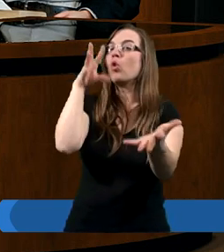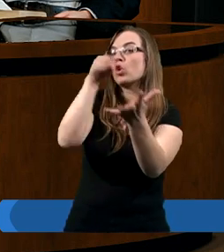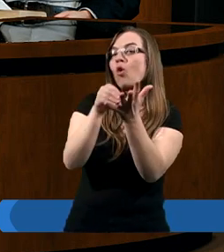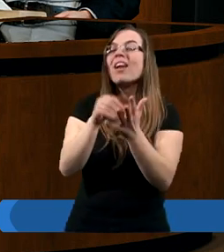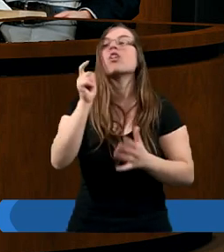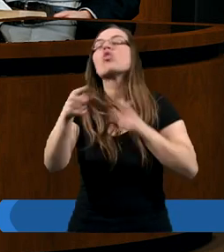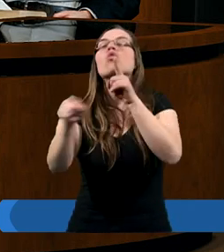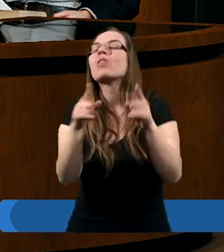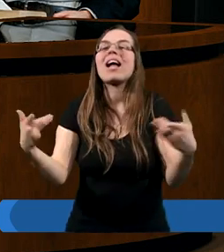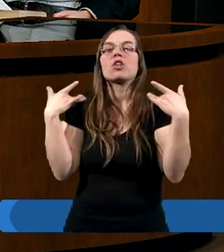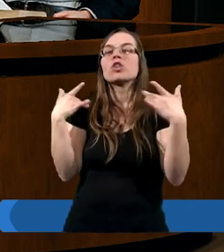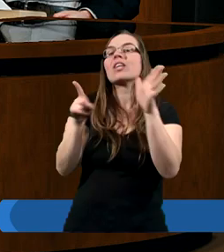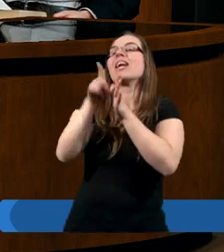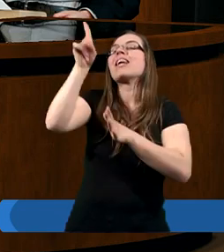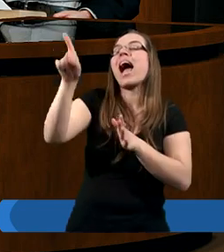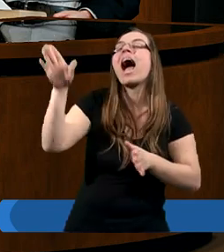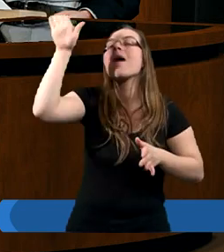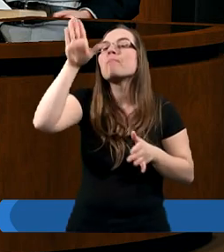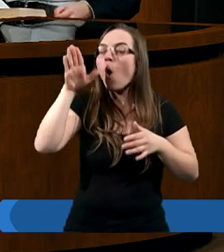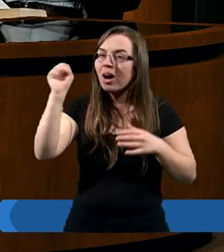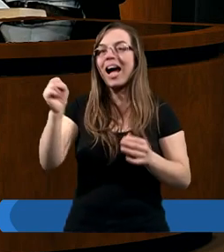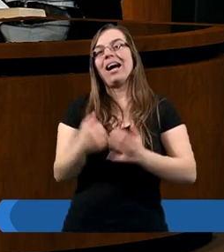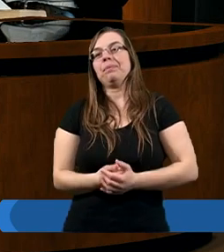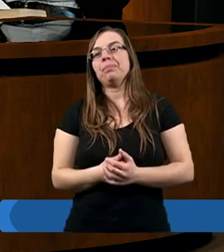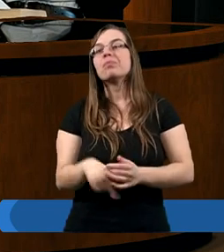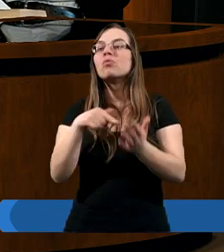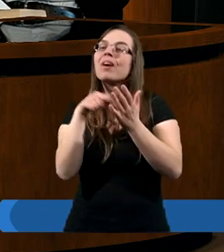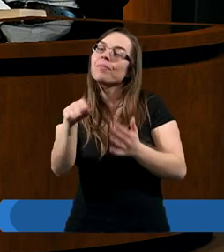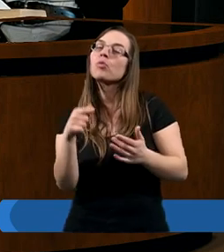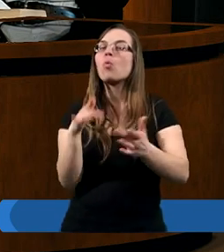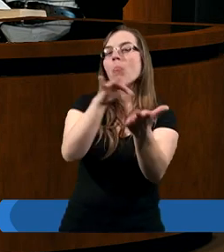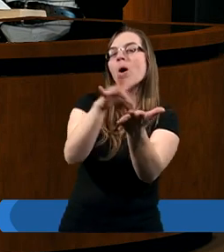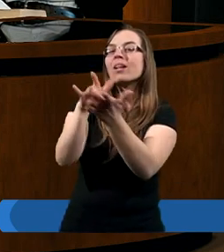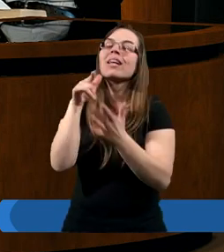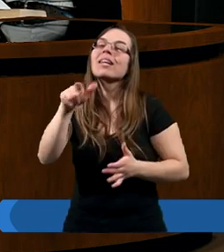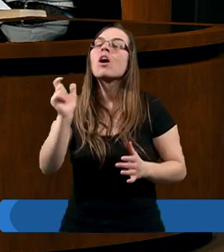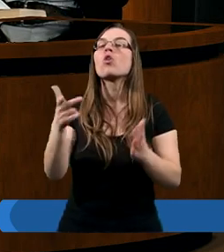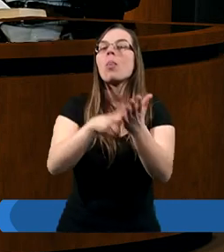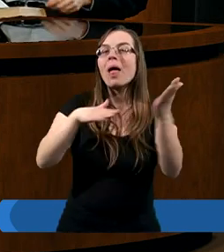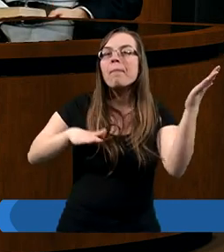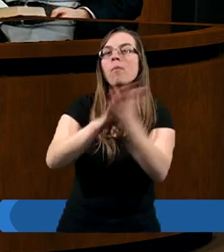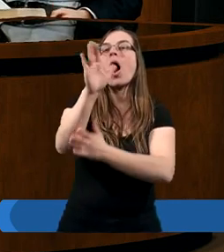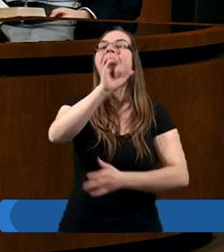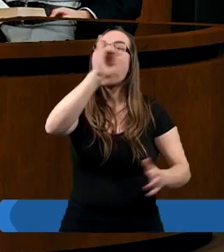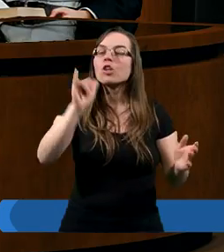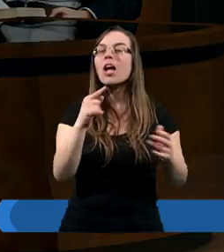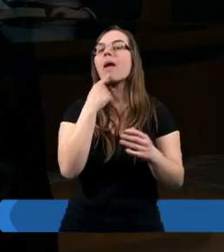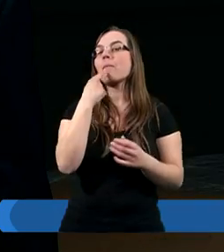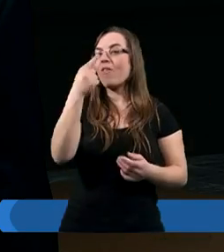znaczy żyć dla Boga. No właśnie, tutaj dotykamy tego, co na początku Andrzej